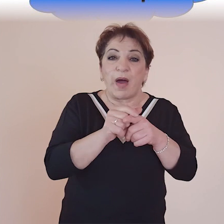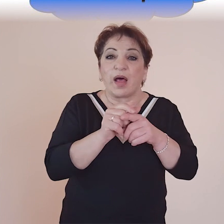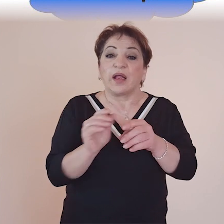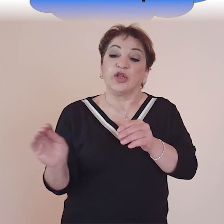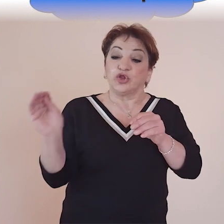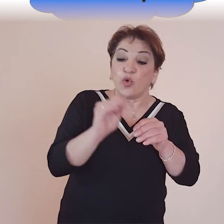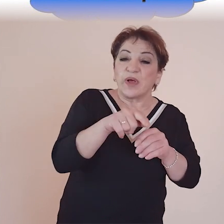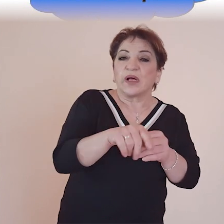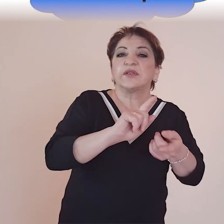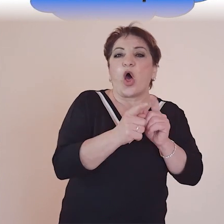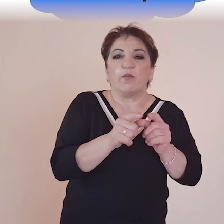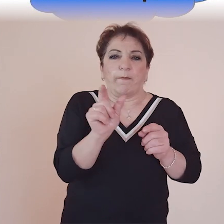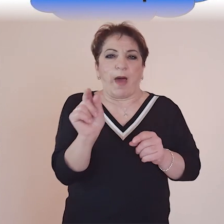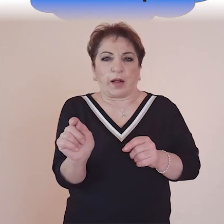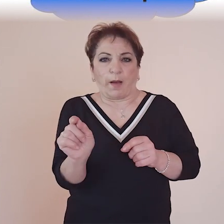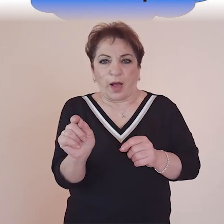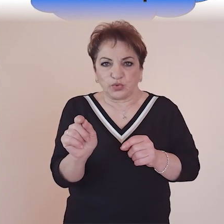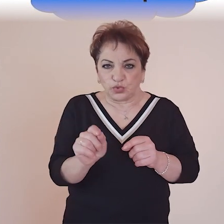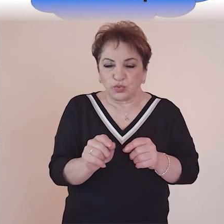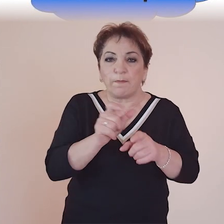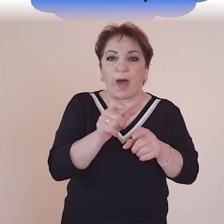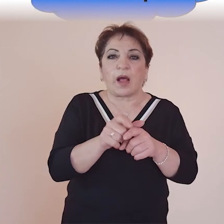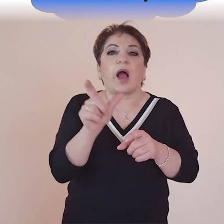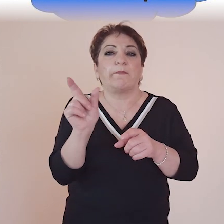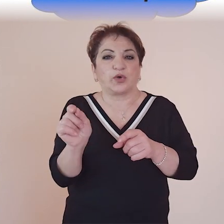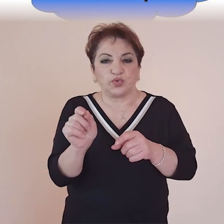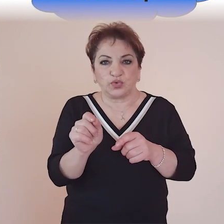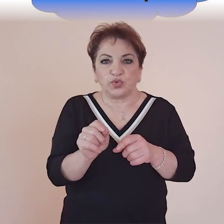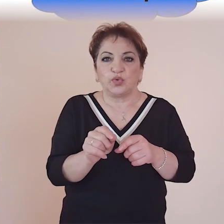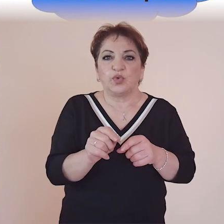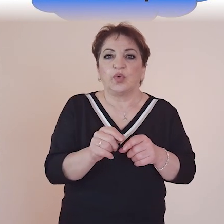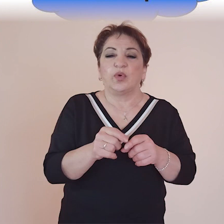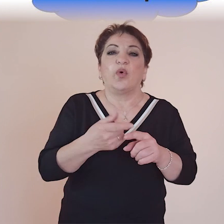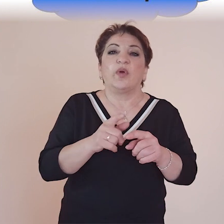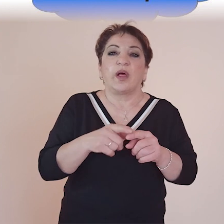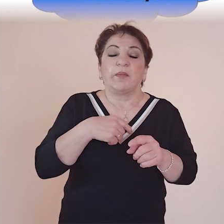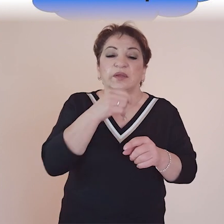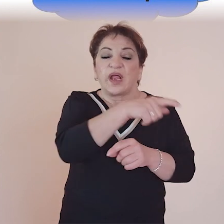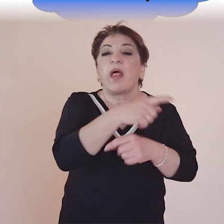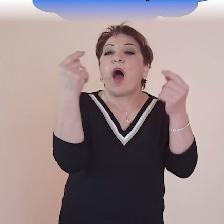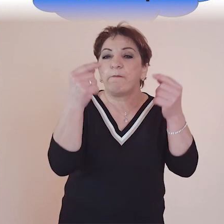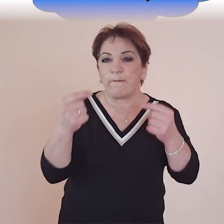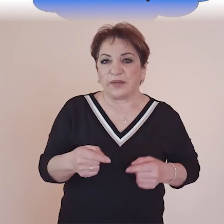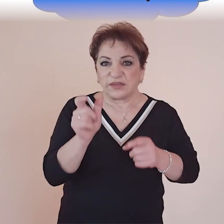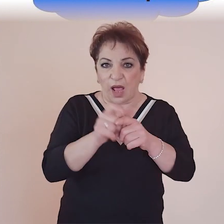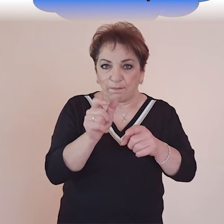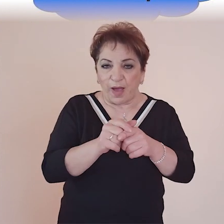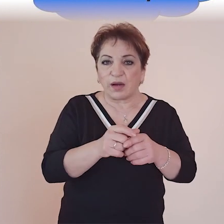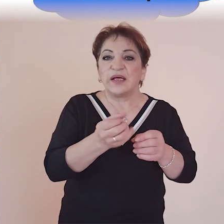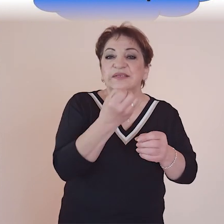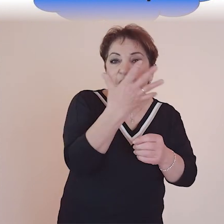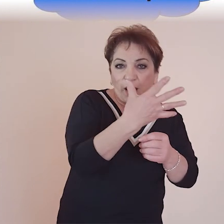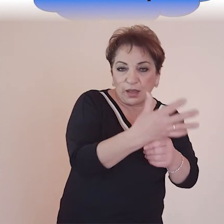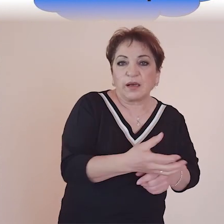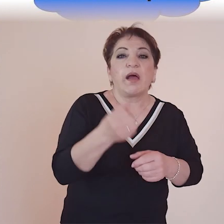տեսեք, ամպիկների մեջ գրել եմ բարեր, հիմա պետք է հավակենք ծաղկին համապատասխան բարերը և կարին համապատասխան